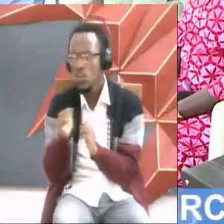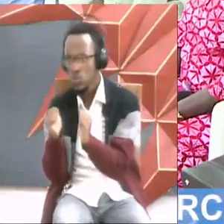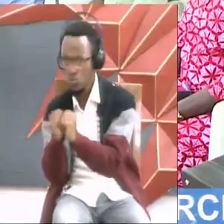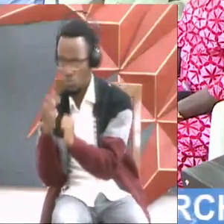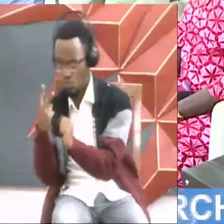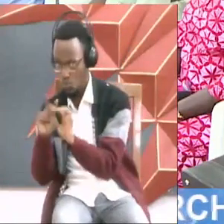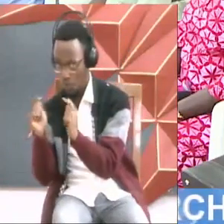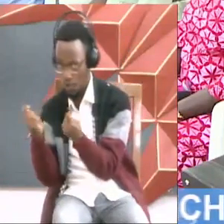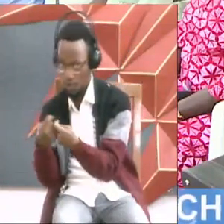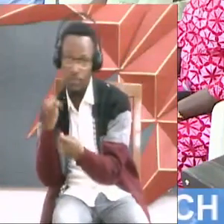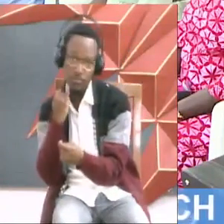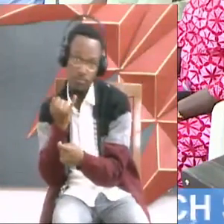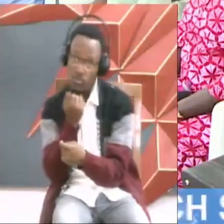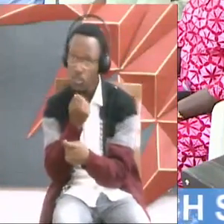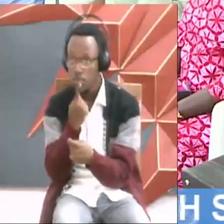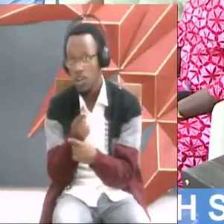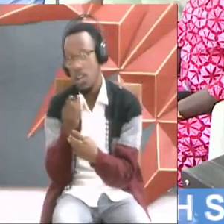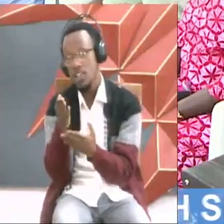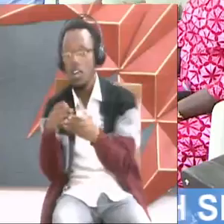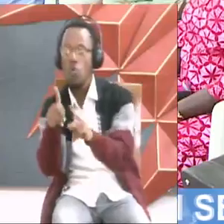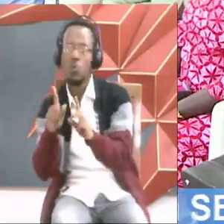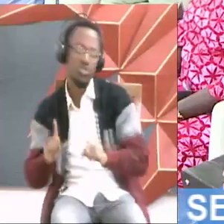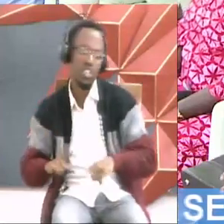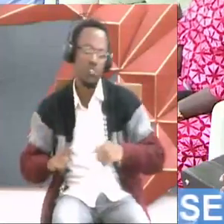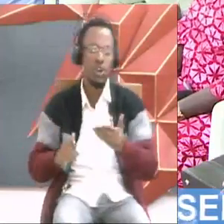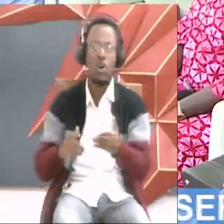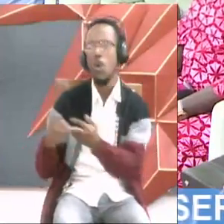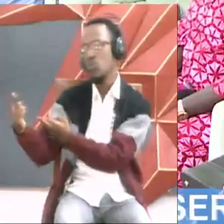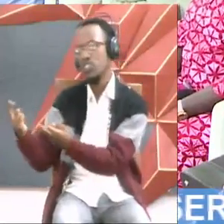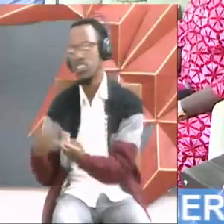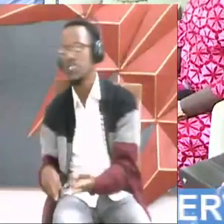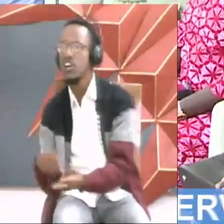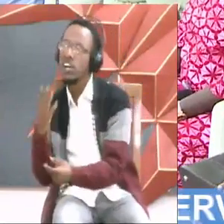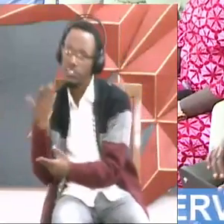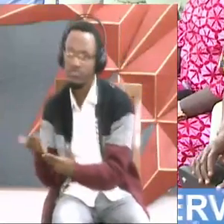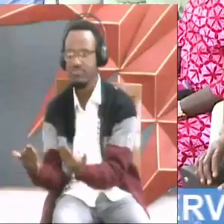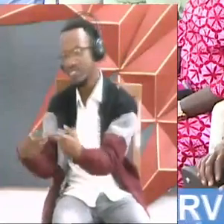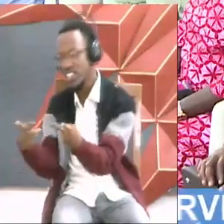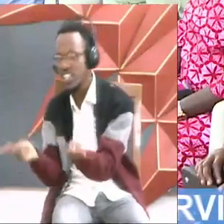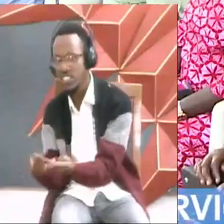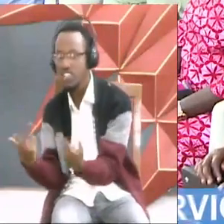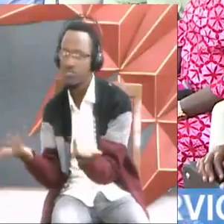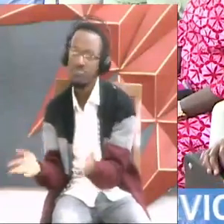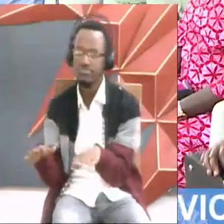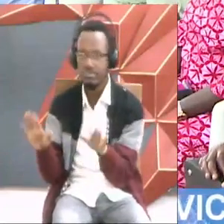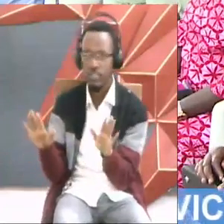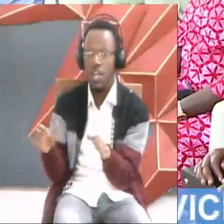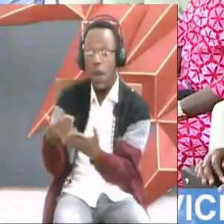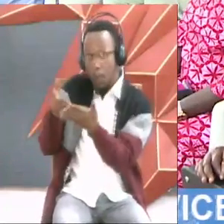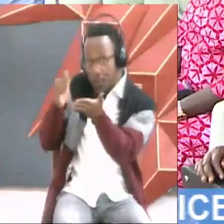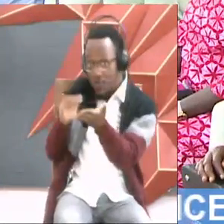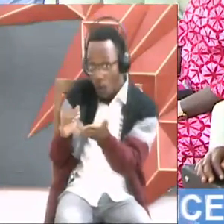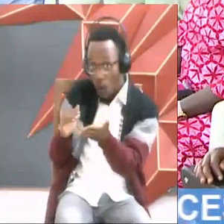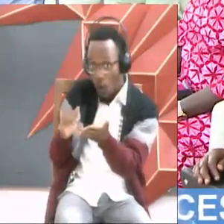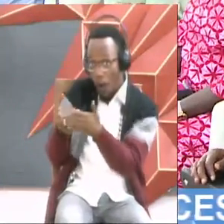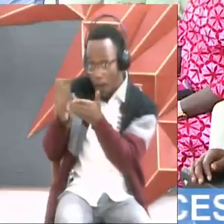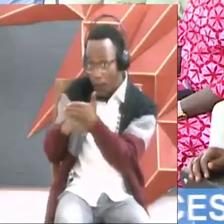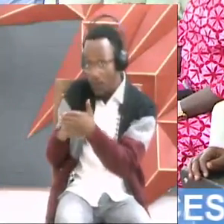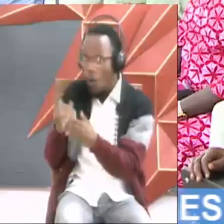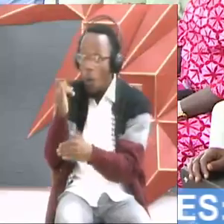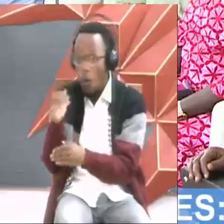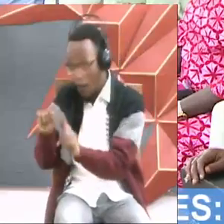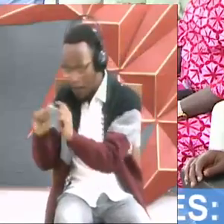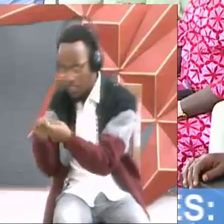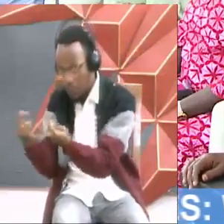wose uzoburi mwe muzoba muraha mwe muzohabwa ibi mwe muzohabwa ibi batarabihabwa arapfa mani hagutse